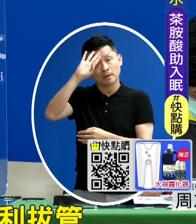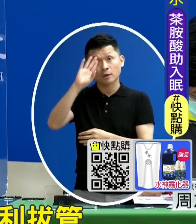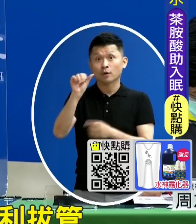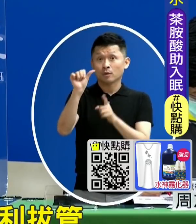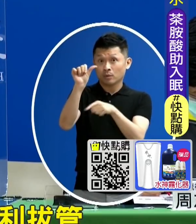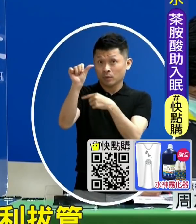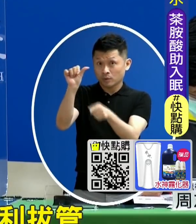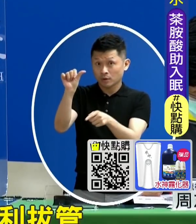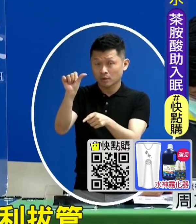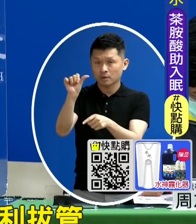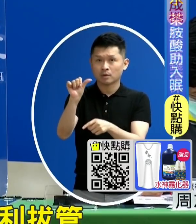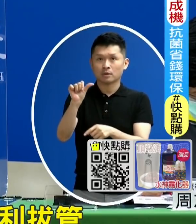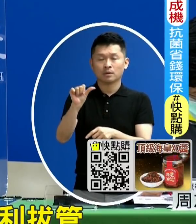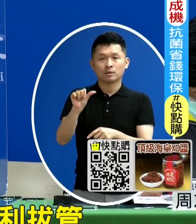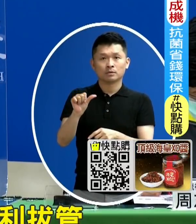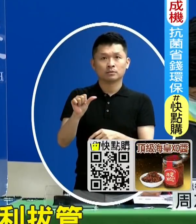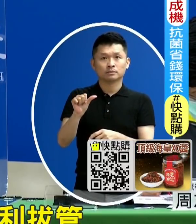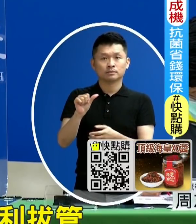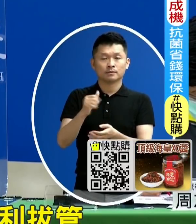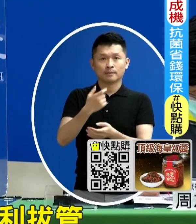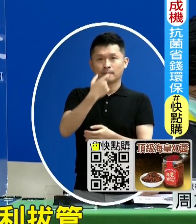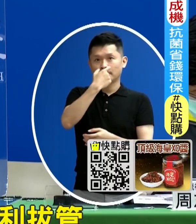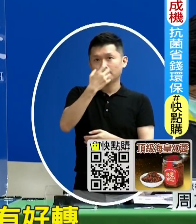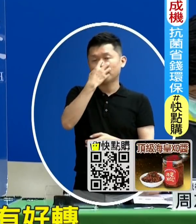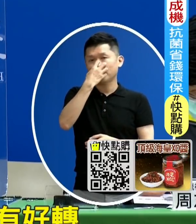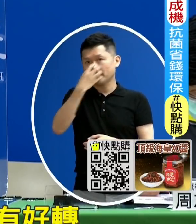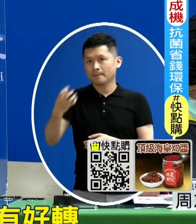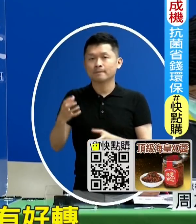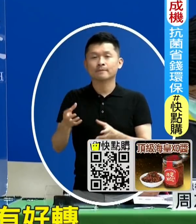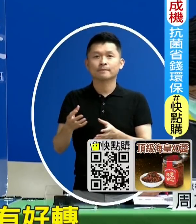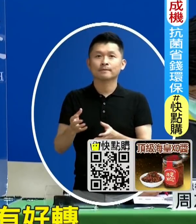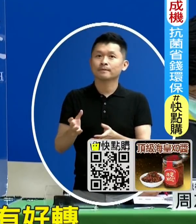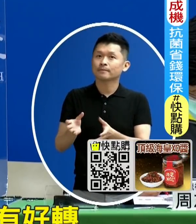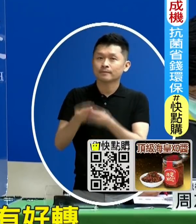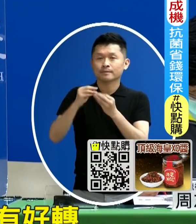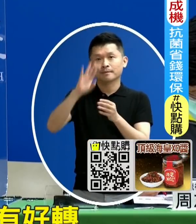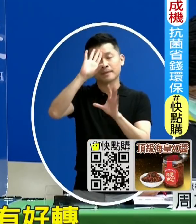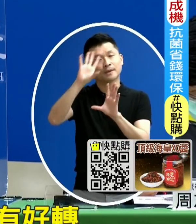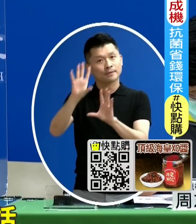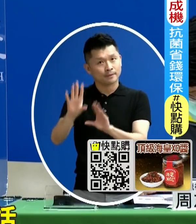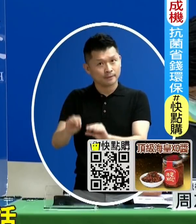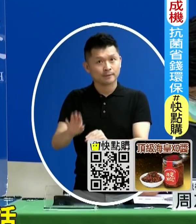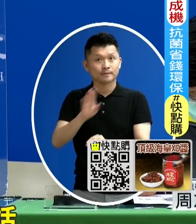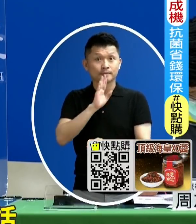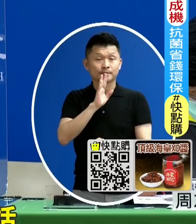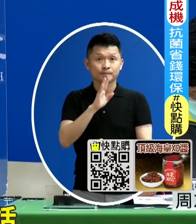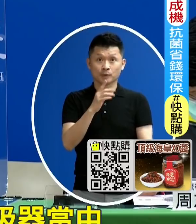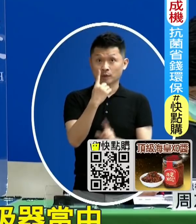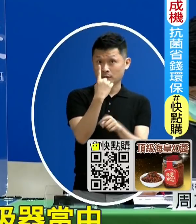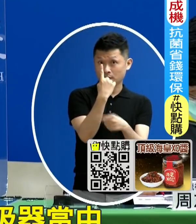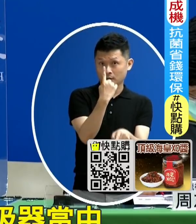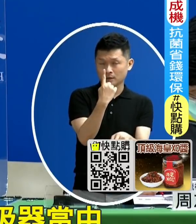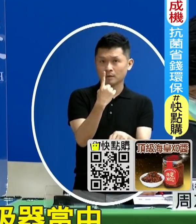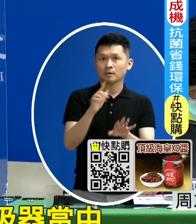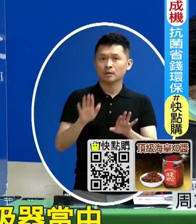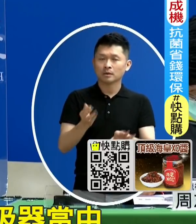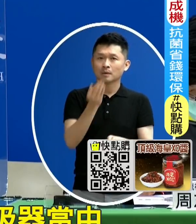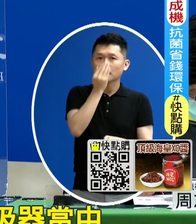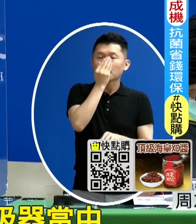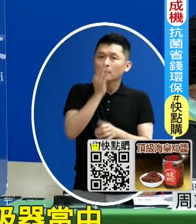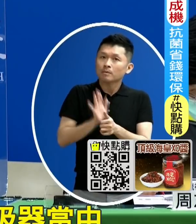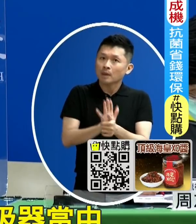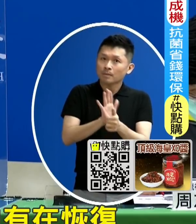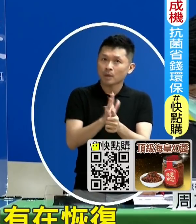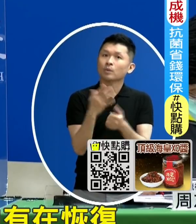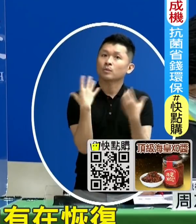都已经是有顺利的拔管移除呼吸器，病况有好转，那还有1位的话，虽然说仍在使用呼吸器